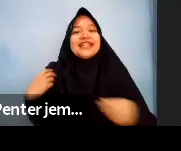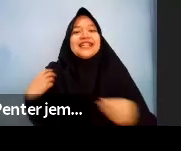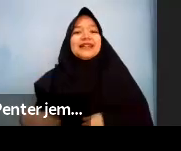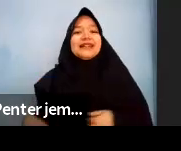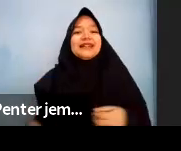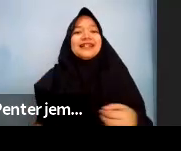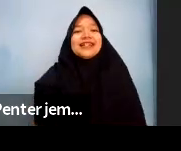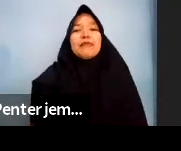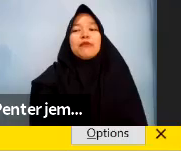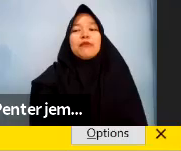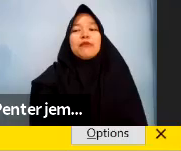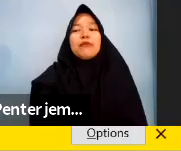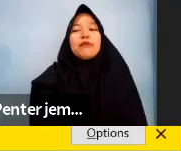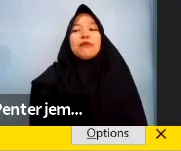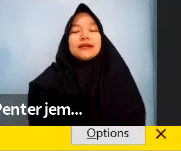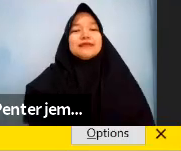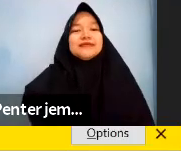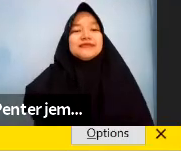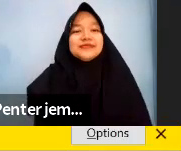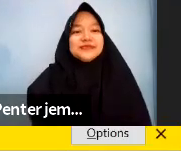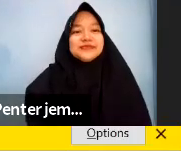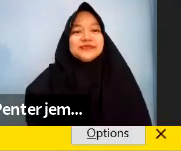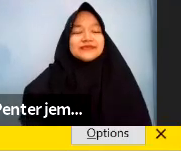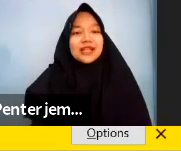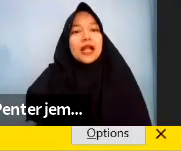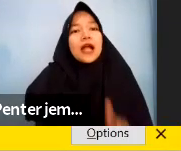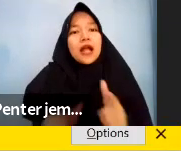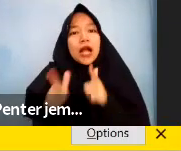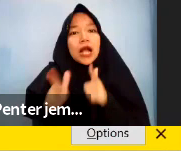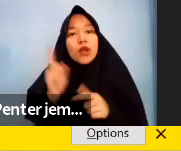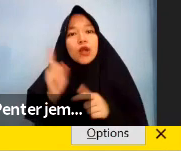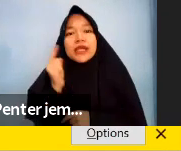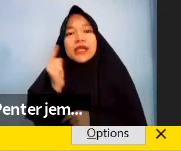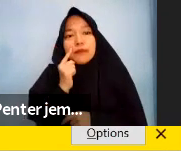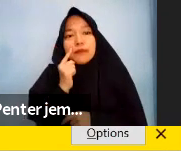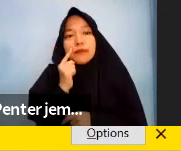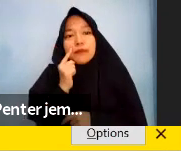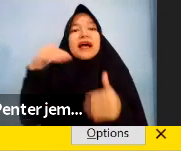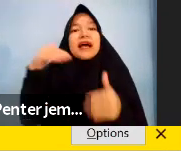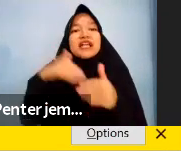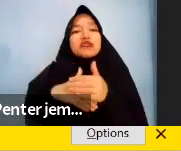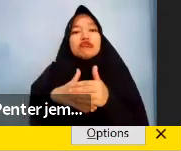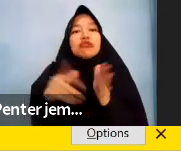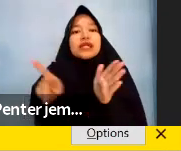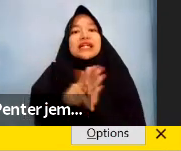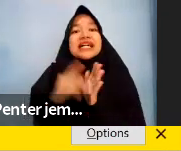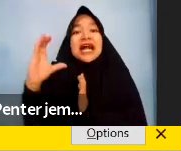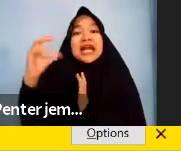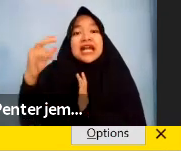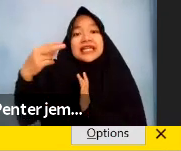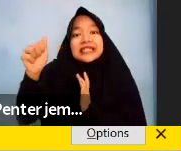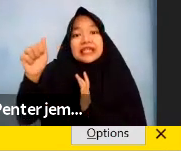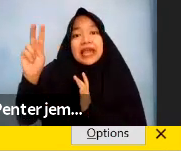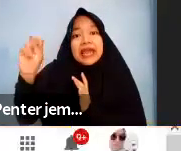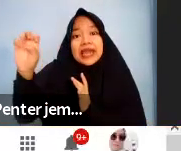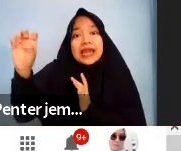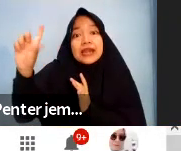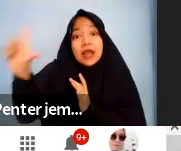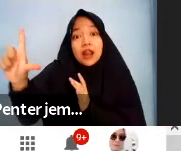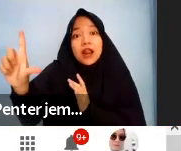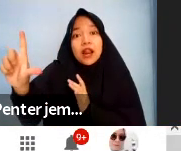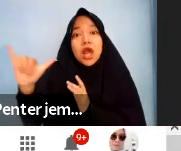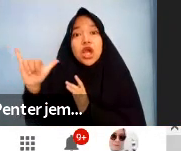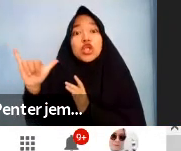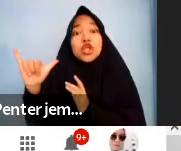Hai Nah kalau bapak ibu masuk ke situ nanti Bapak Ibu bisa ini ada